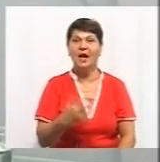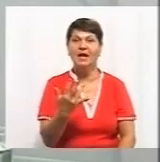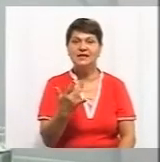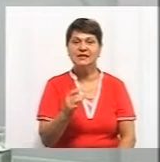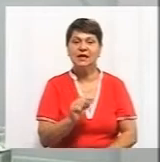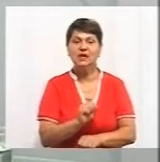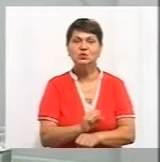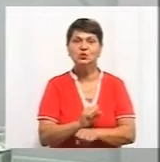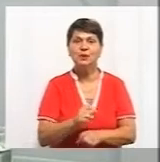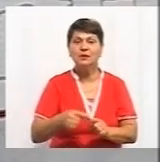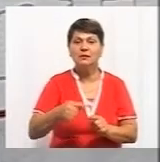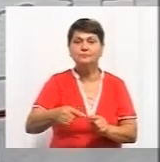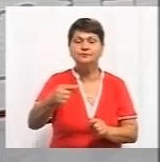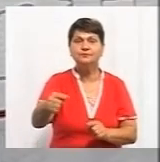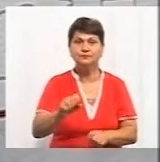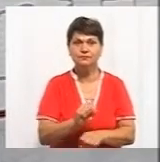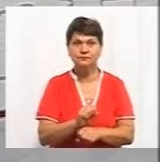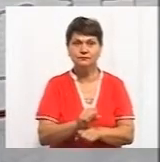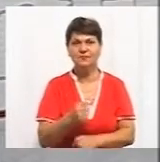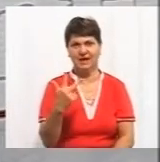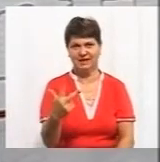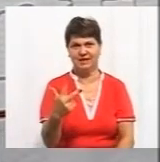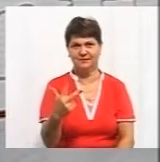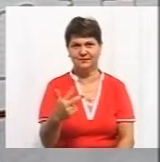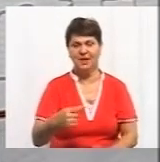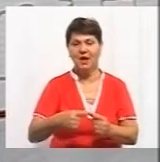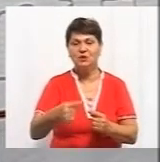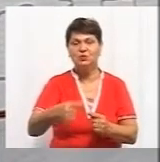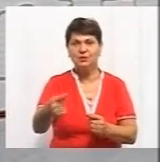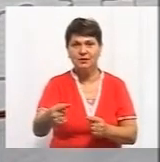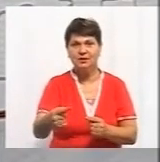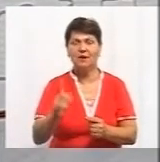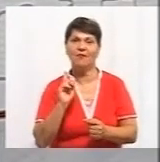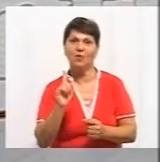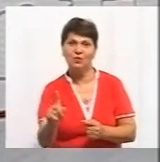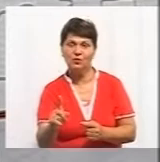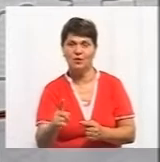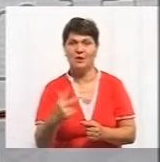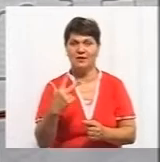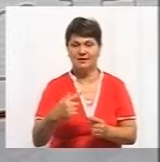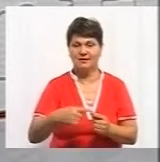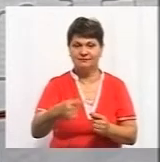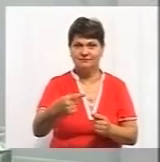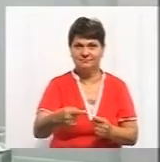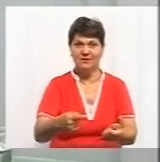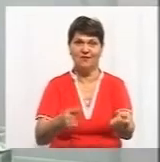маршрут? Від Лугової. Так, да, 3 зупинки в одну сторону і 3 в другу сторону. Що це за історія